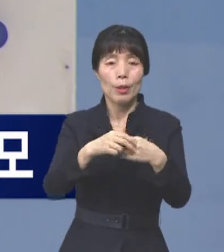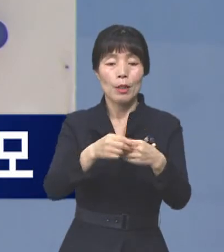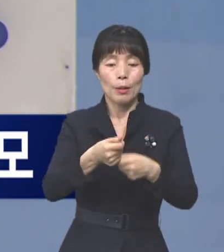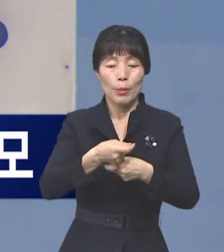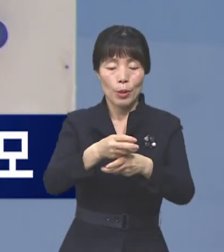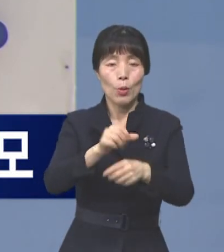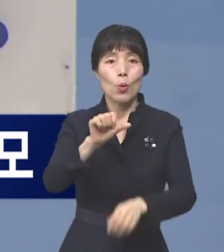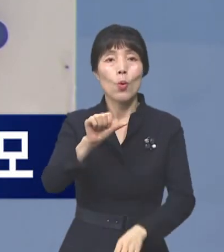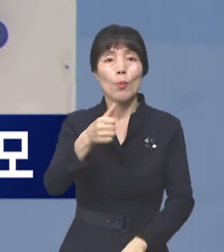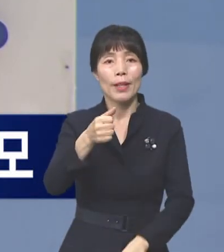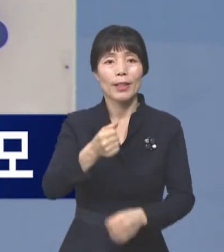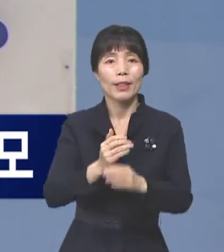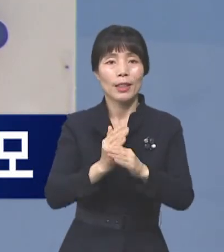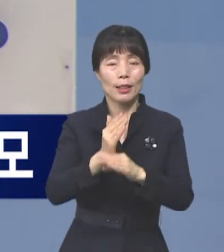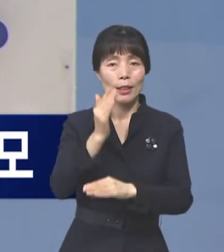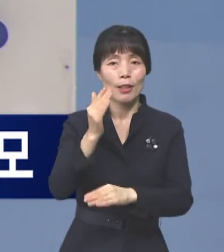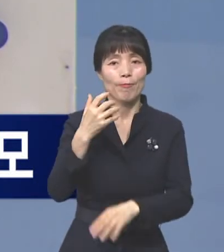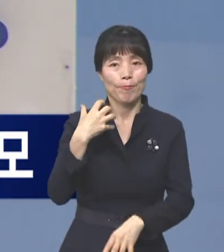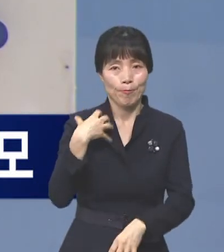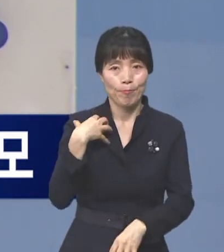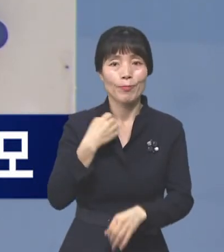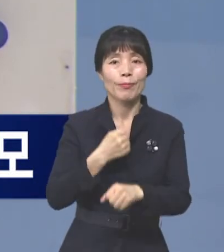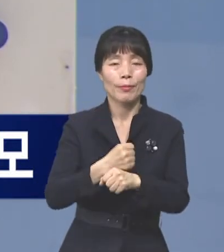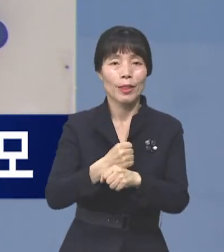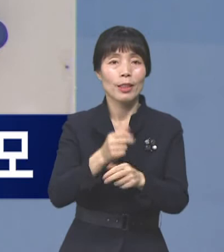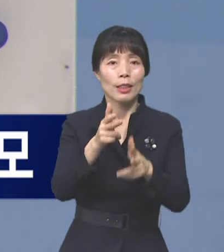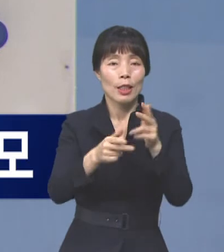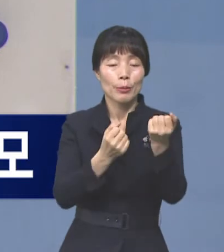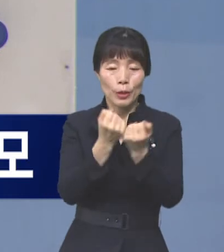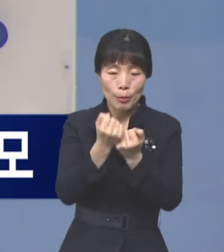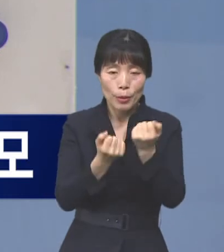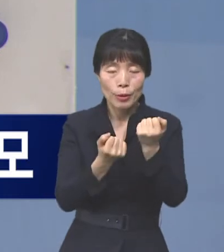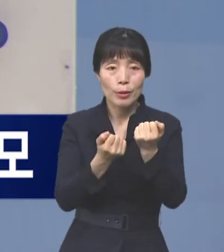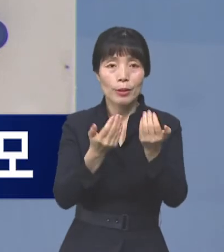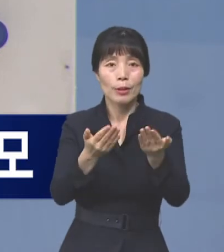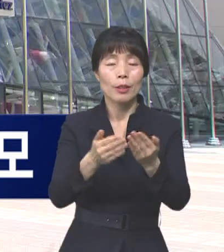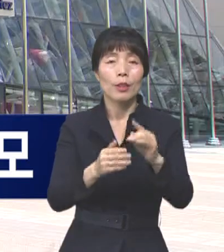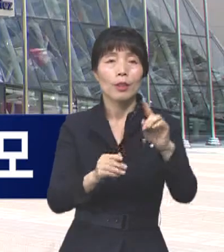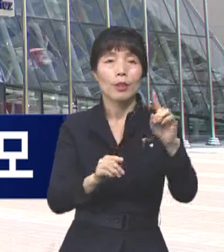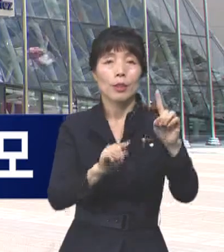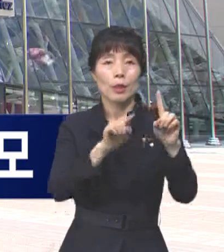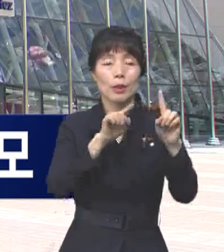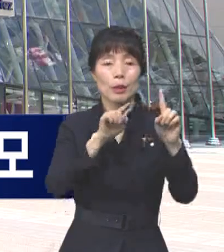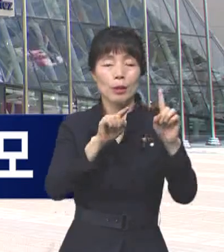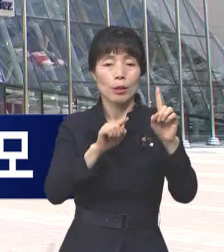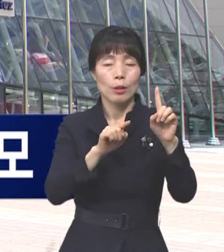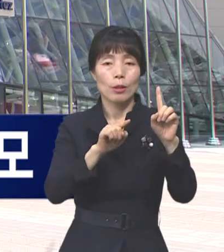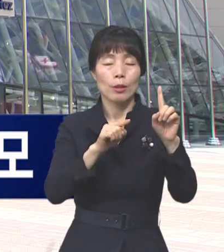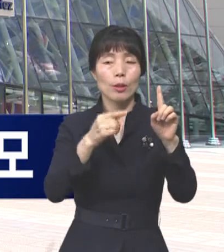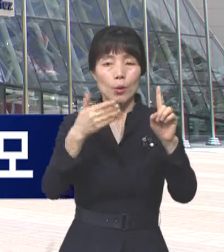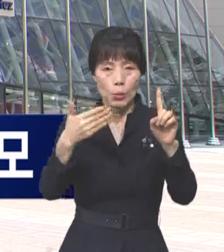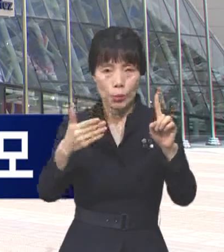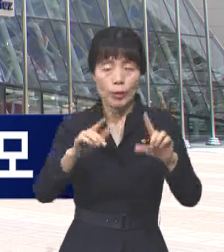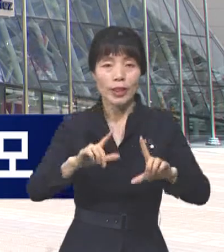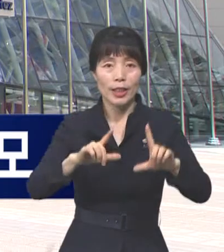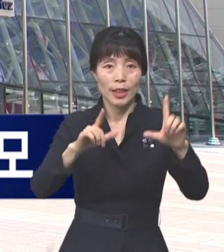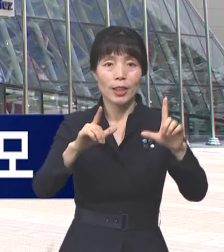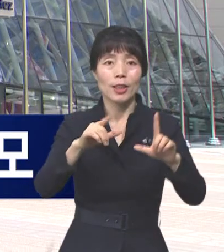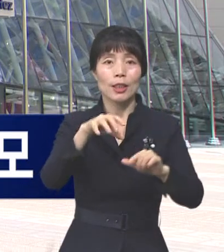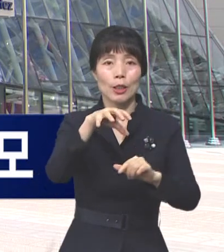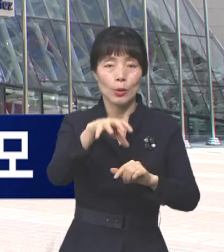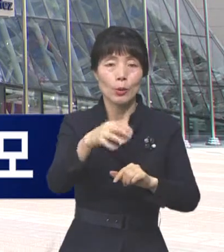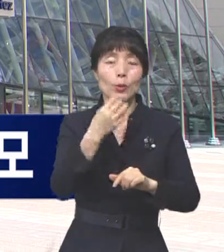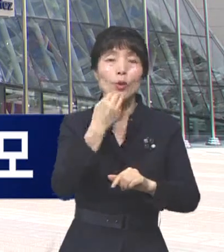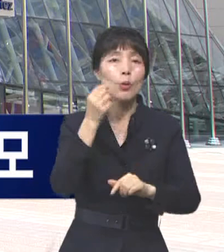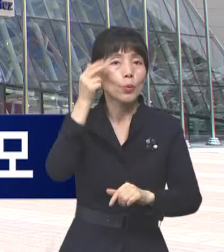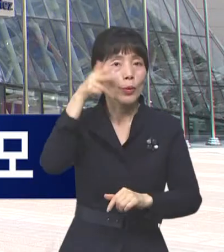500병상 이상으로 의무화했습니다. 사업설명회는 내년 1월 9일 서울 쉐라톤 팔레스 호텔에서 열리며 오는 3월